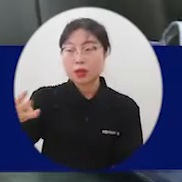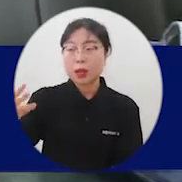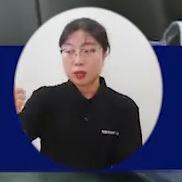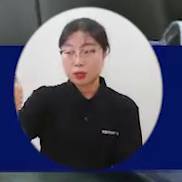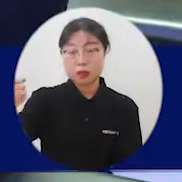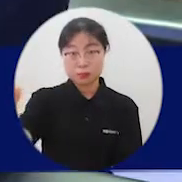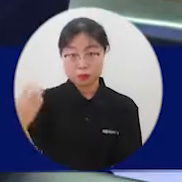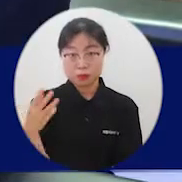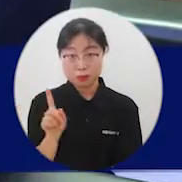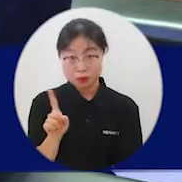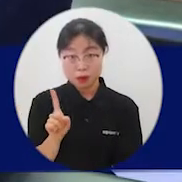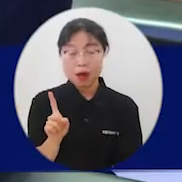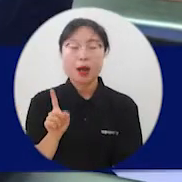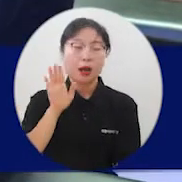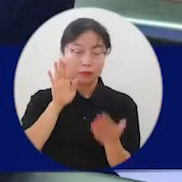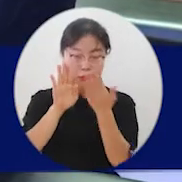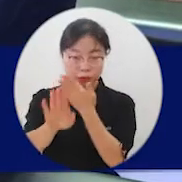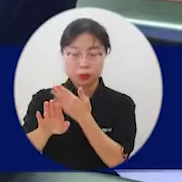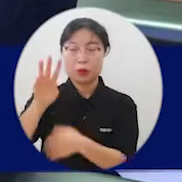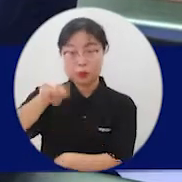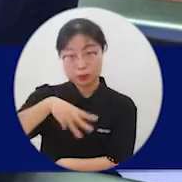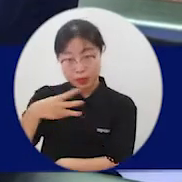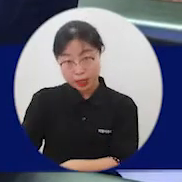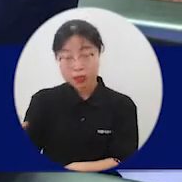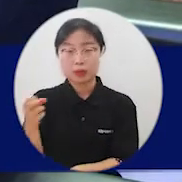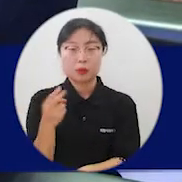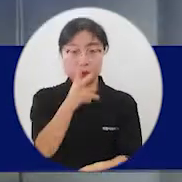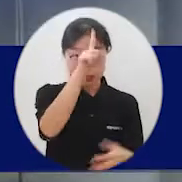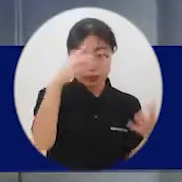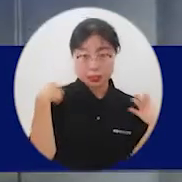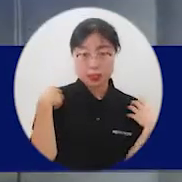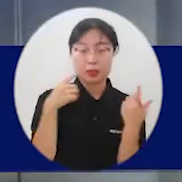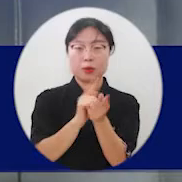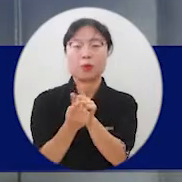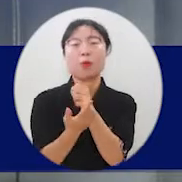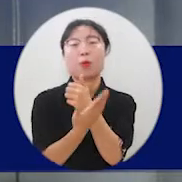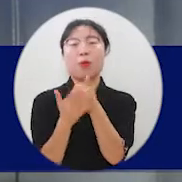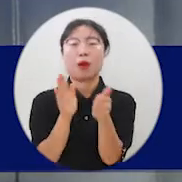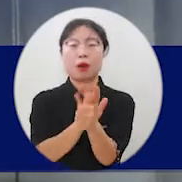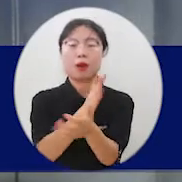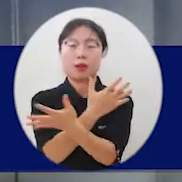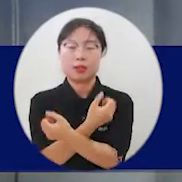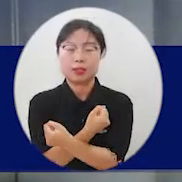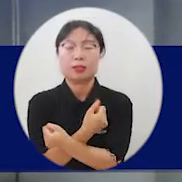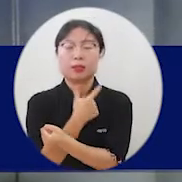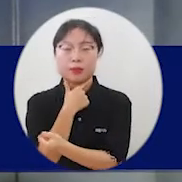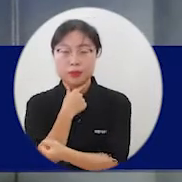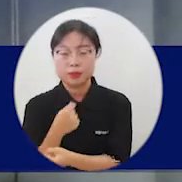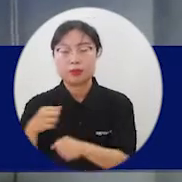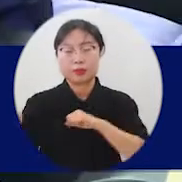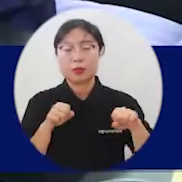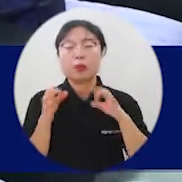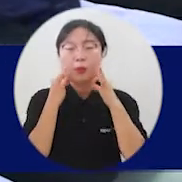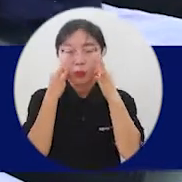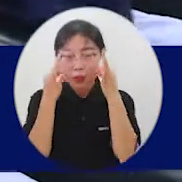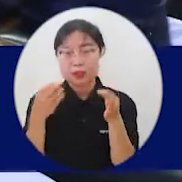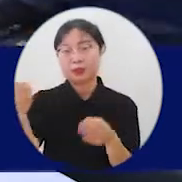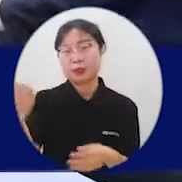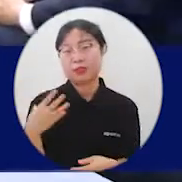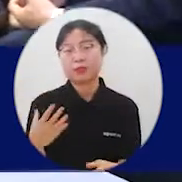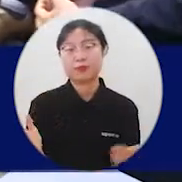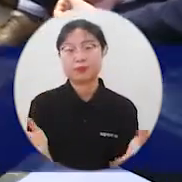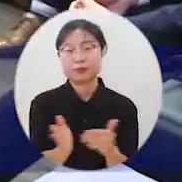상무는 앞으로도 다양한 민관협력 사업을 통해 행복한 의왕시를 만드는 데 사회적 책임감을 갖고